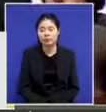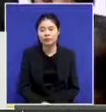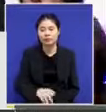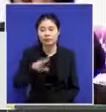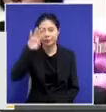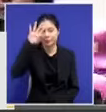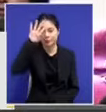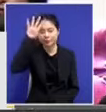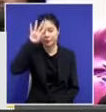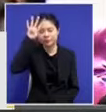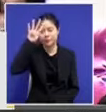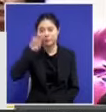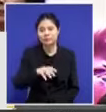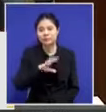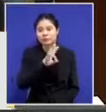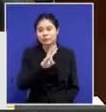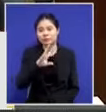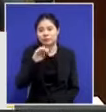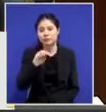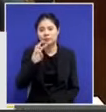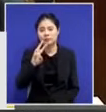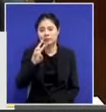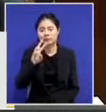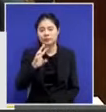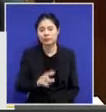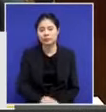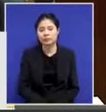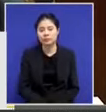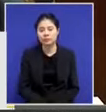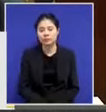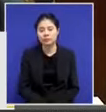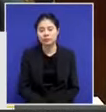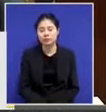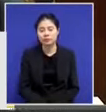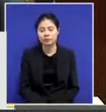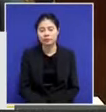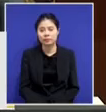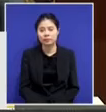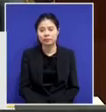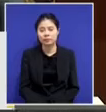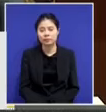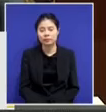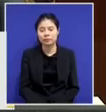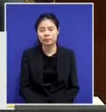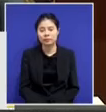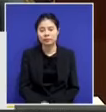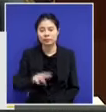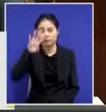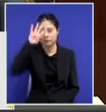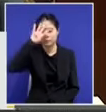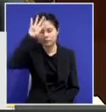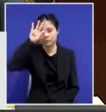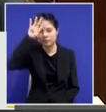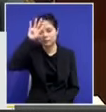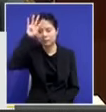รจึงรุ่งเรืองกิจครับ 746นายเอกภาพเพียรพิเศษ ธนาธรจึง